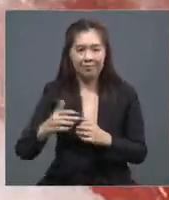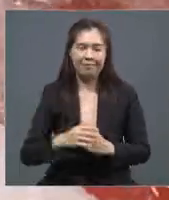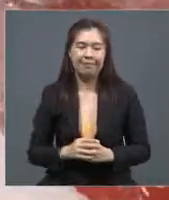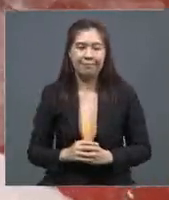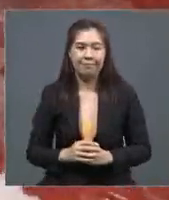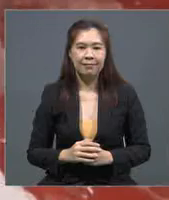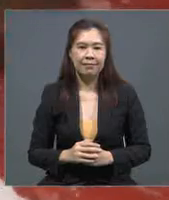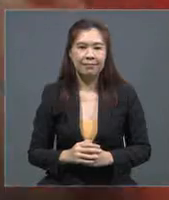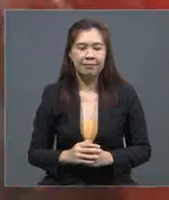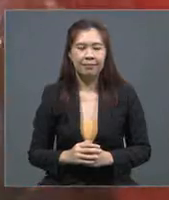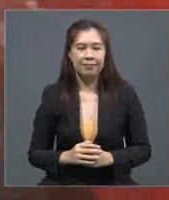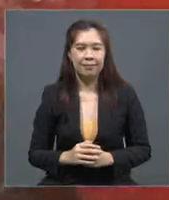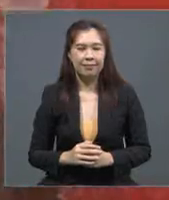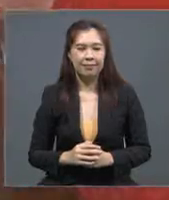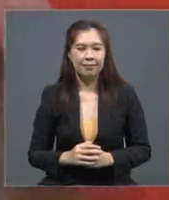คะ